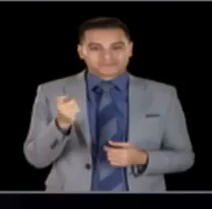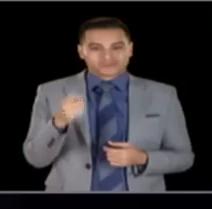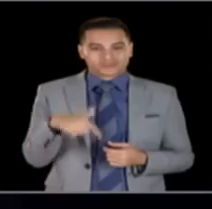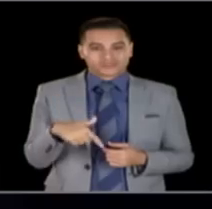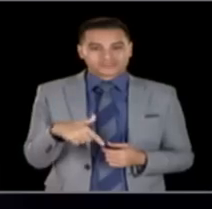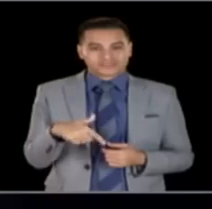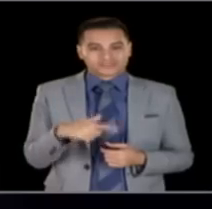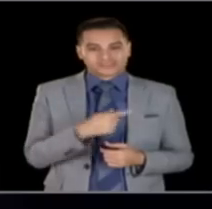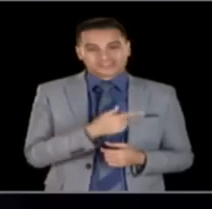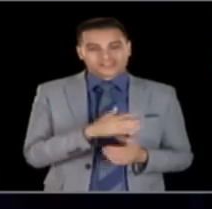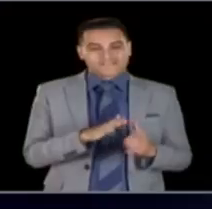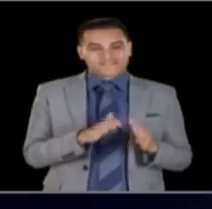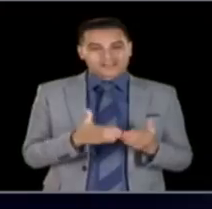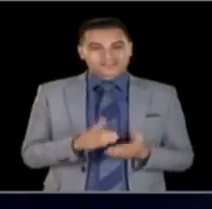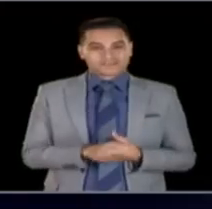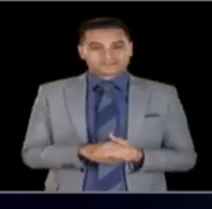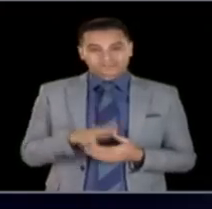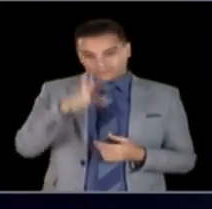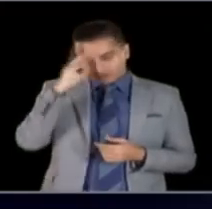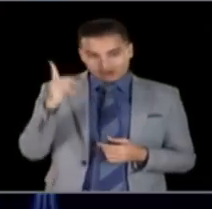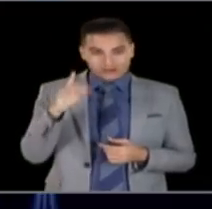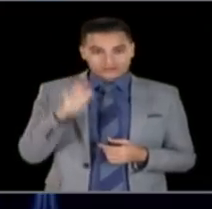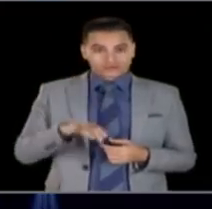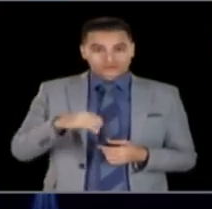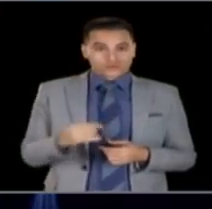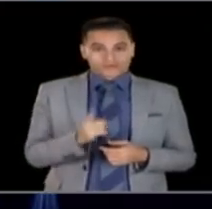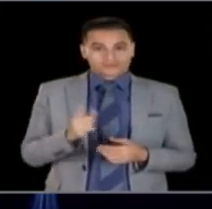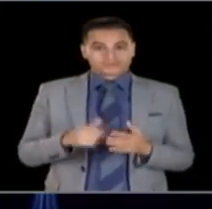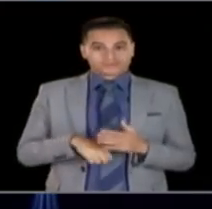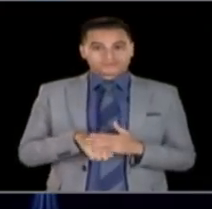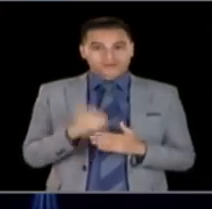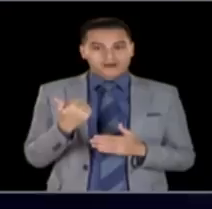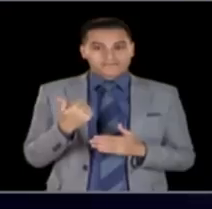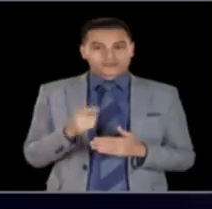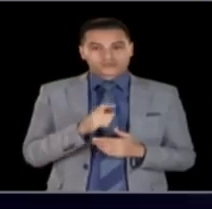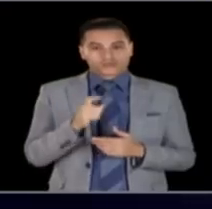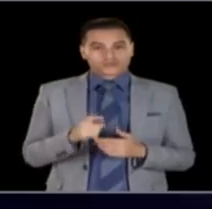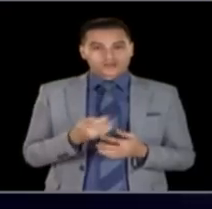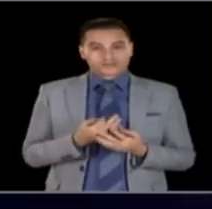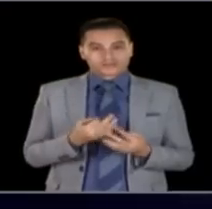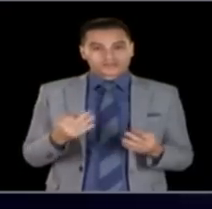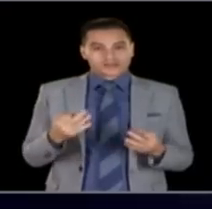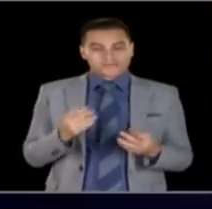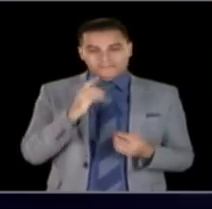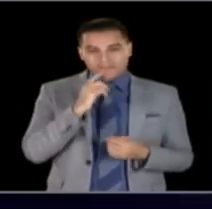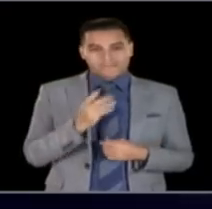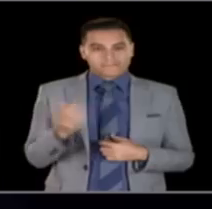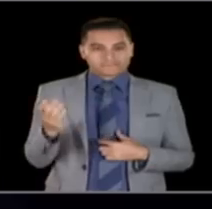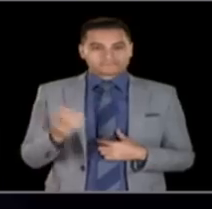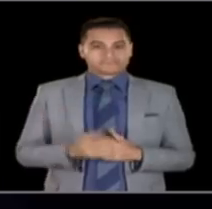65 الحوت الأزرق. لو الضربة القاضية ما خدوش الجوكر في السؤال الأخير المباراة